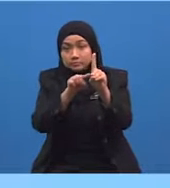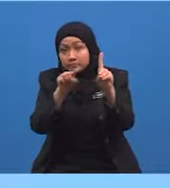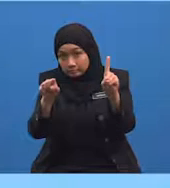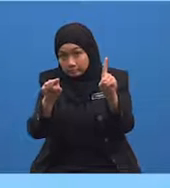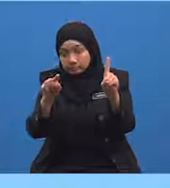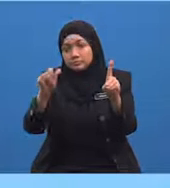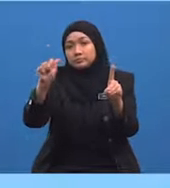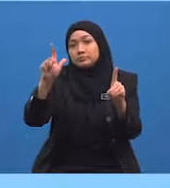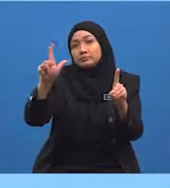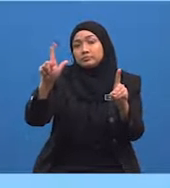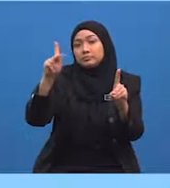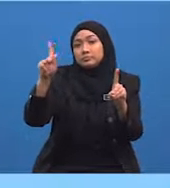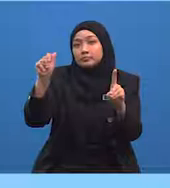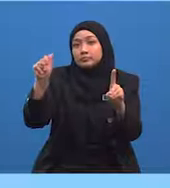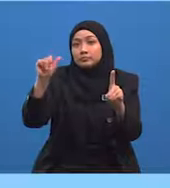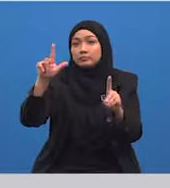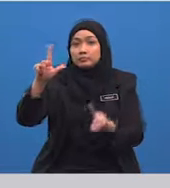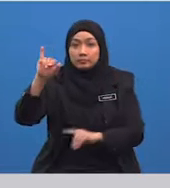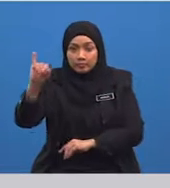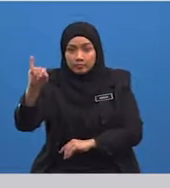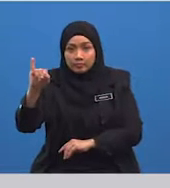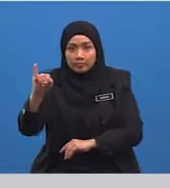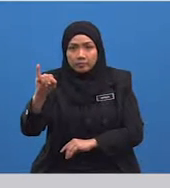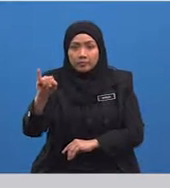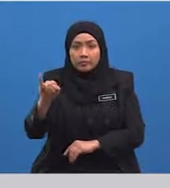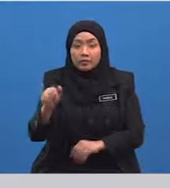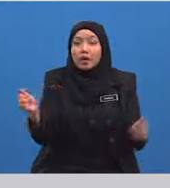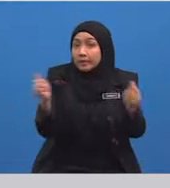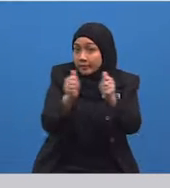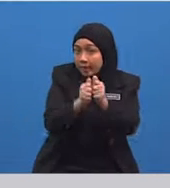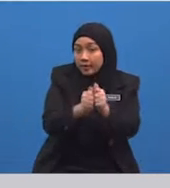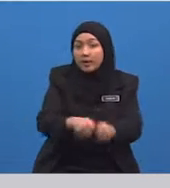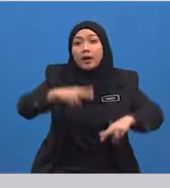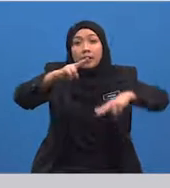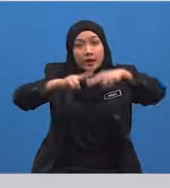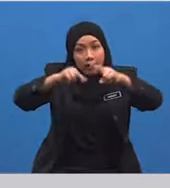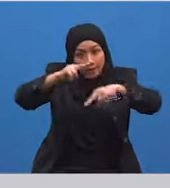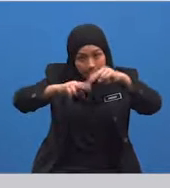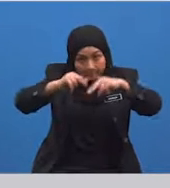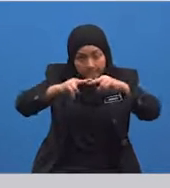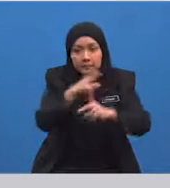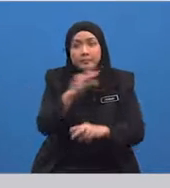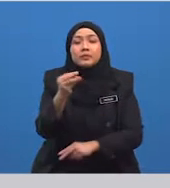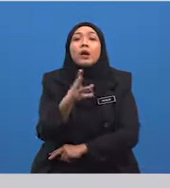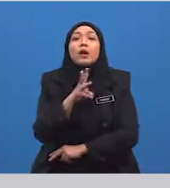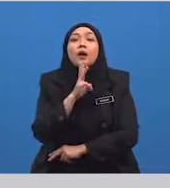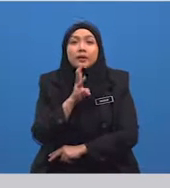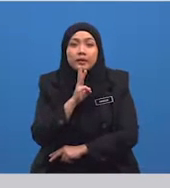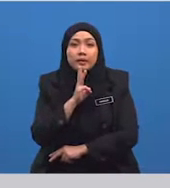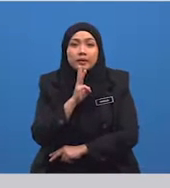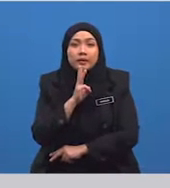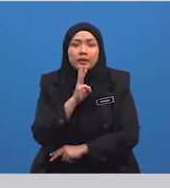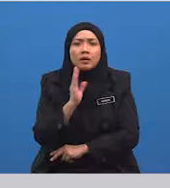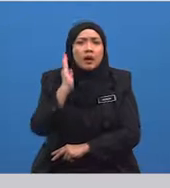garam dan air. Semasa peneutralan, asid akan hilang